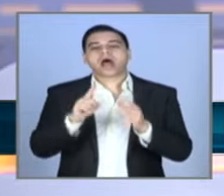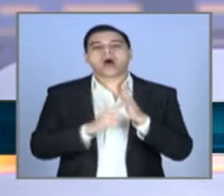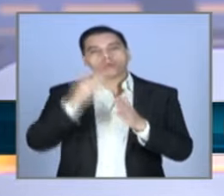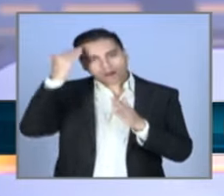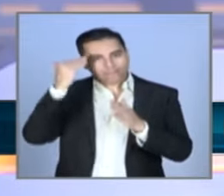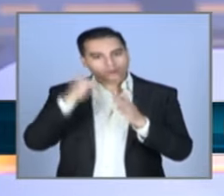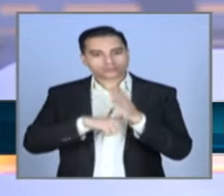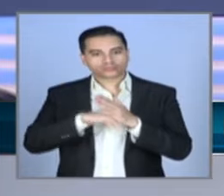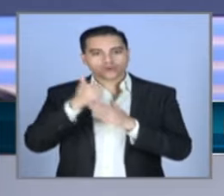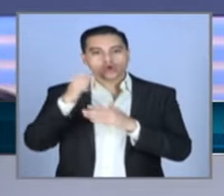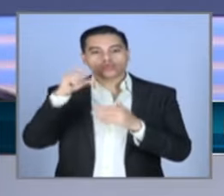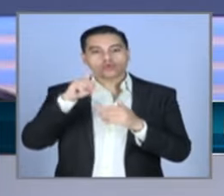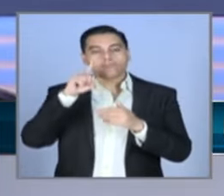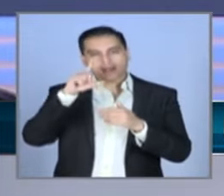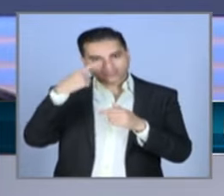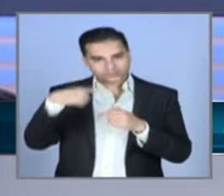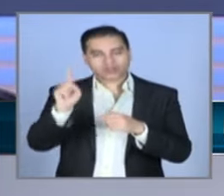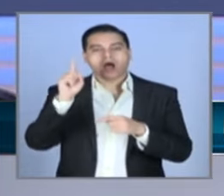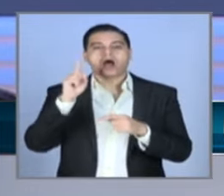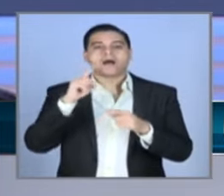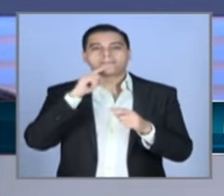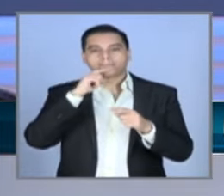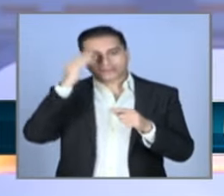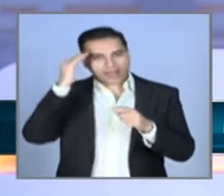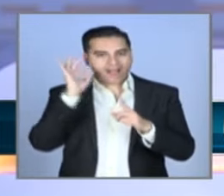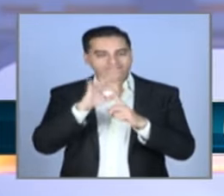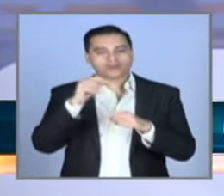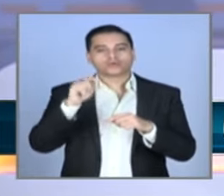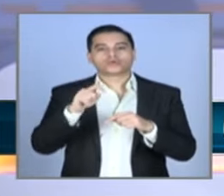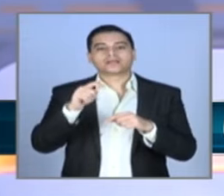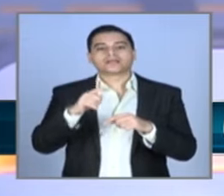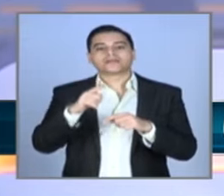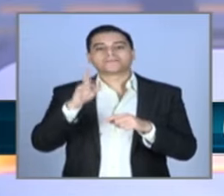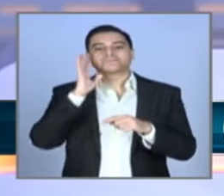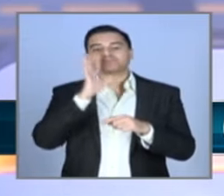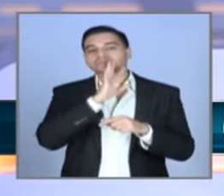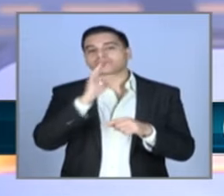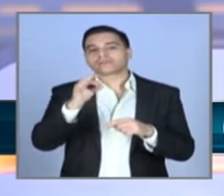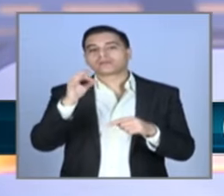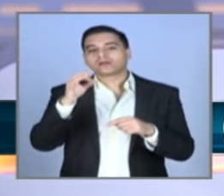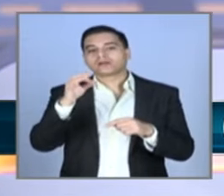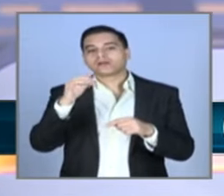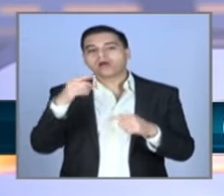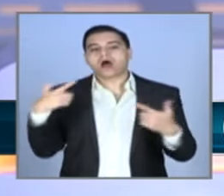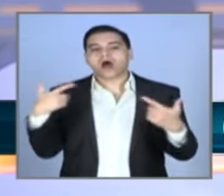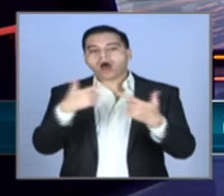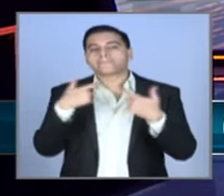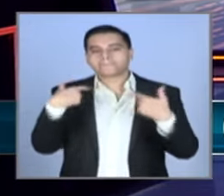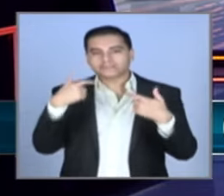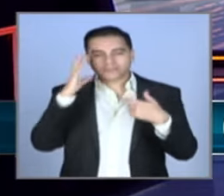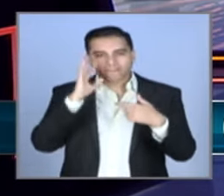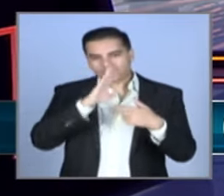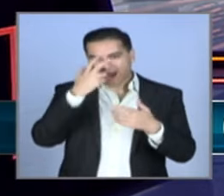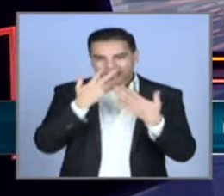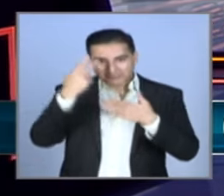الكيمياء عام 1900؟ ماري كوري. صح. من هو قائد القوات الفرنسية في معركة هليوبلس عام 1800؟ نابليون بونابرت.